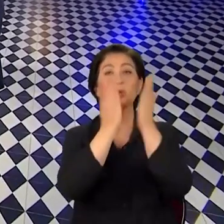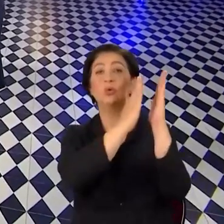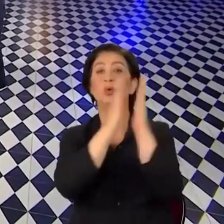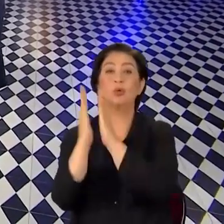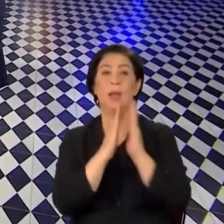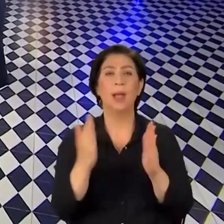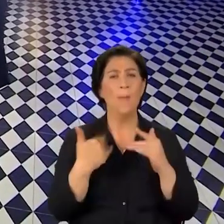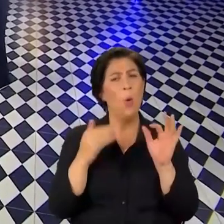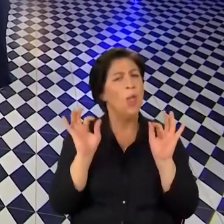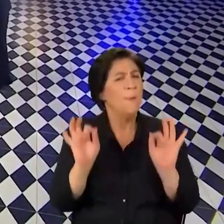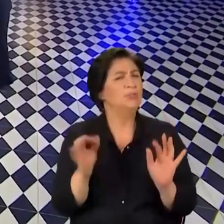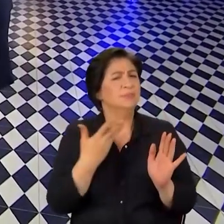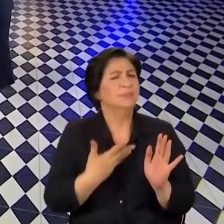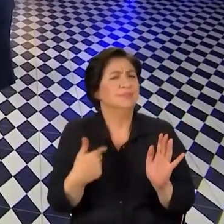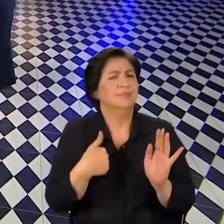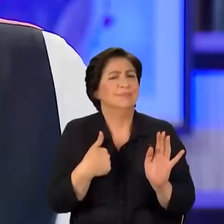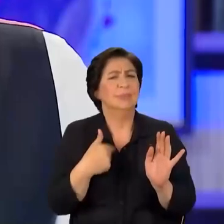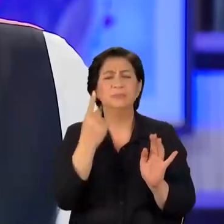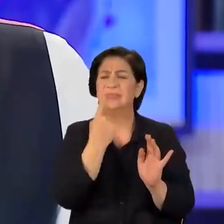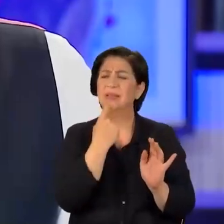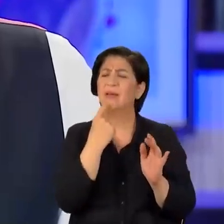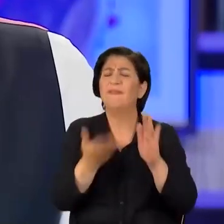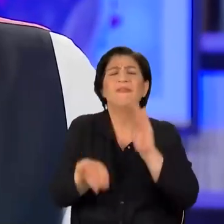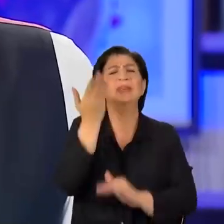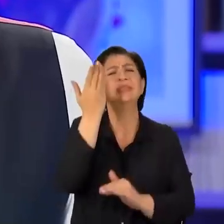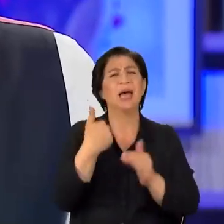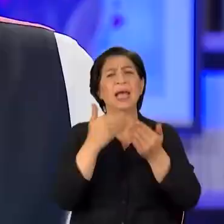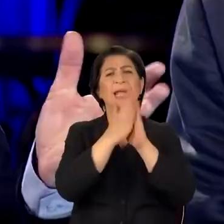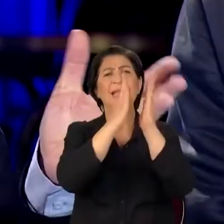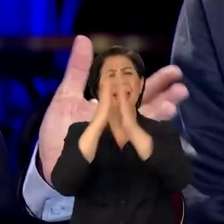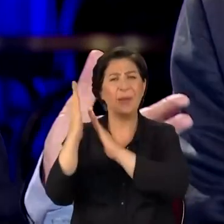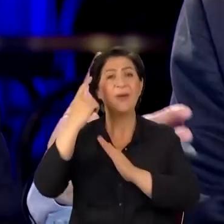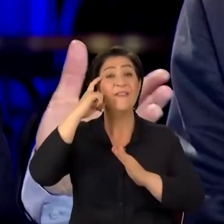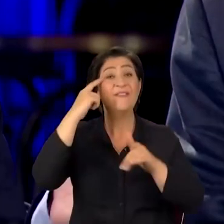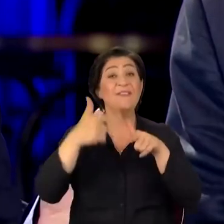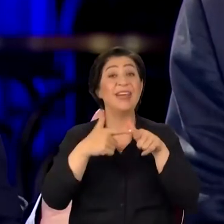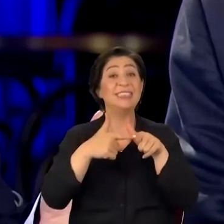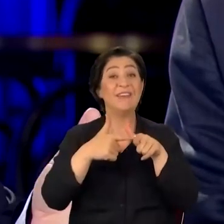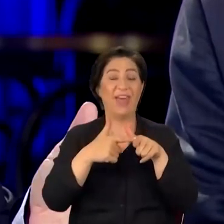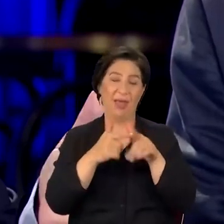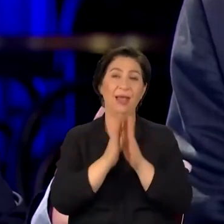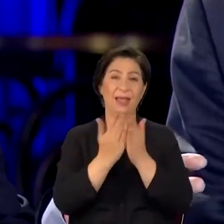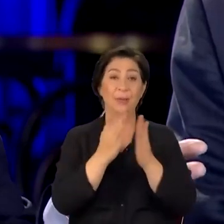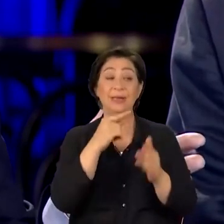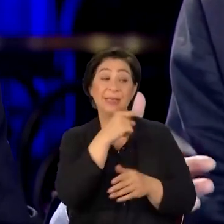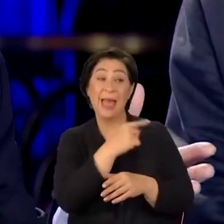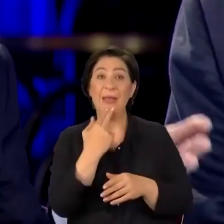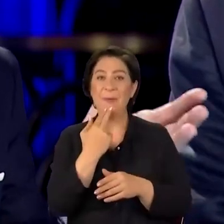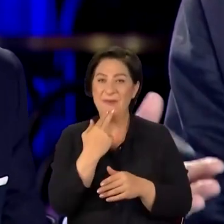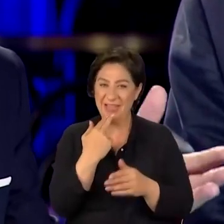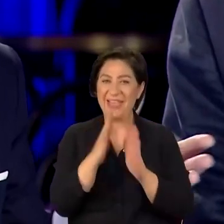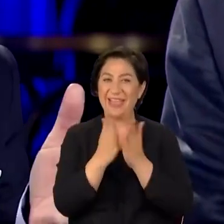öyle başladım ben evet. Yaklaşık evet. İşte bir seneden fazla oldu. Kitaplık ve felsefe kitapları daha evet, ağırlıklı. Bir de hanımefendinin kitabı da var